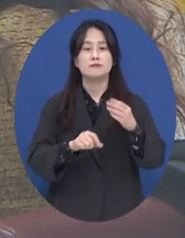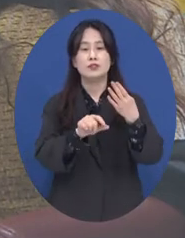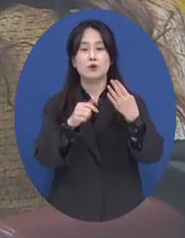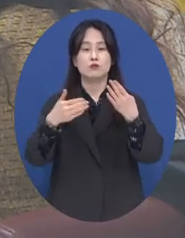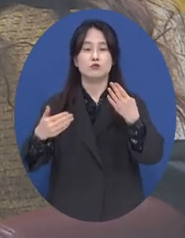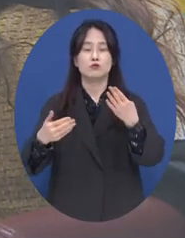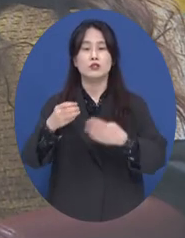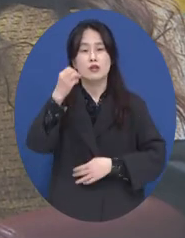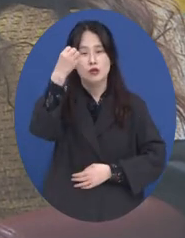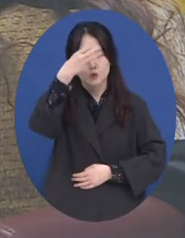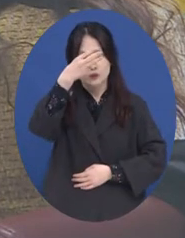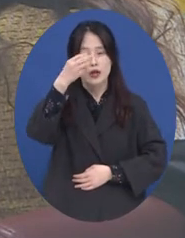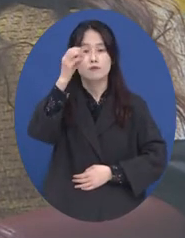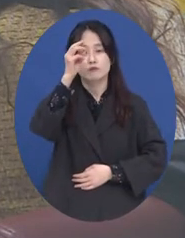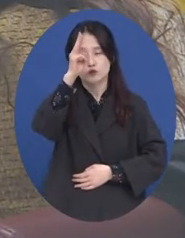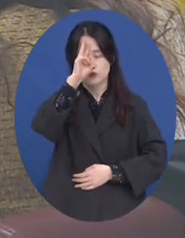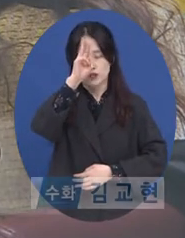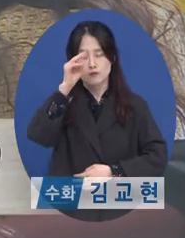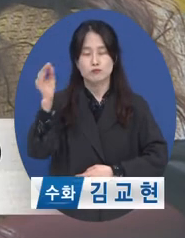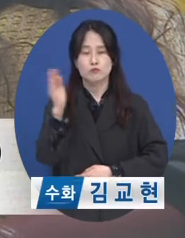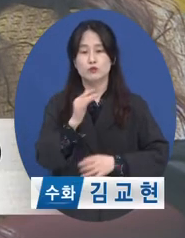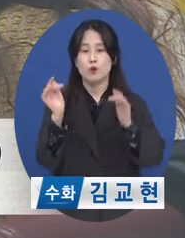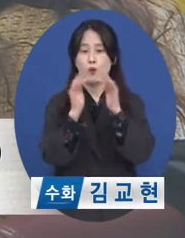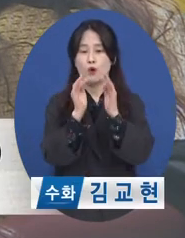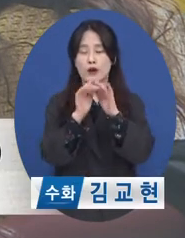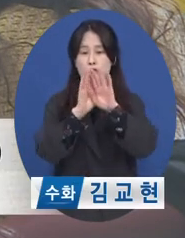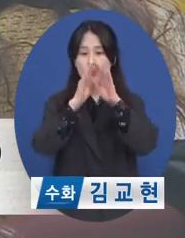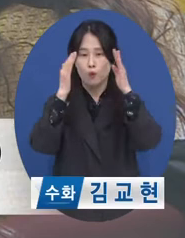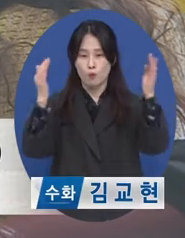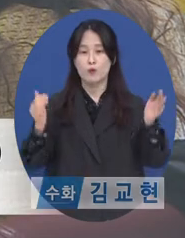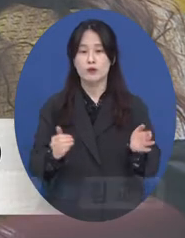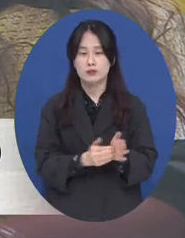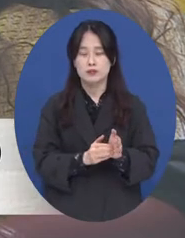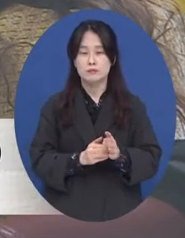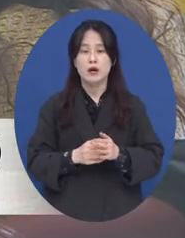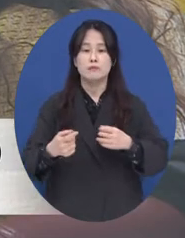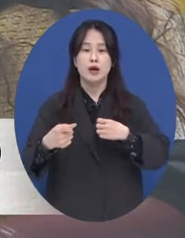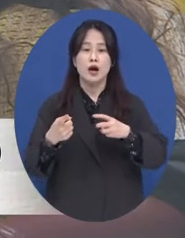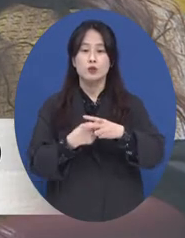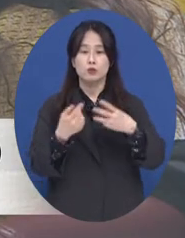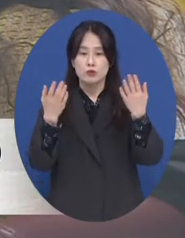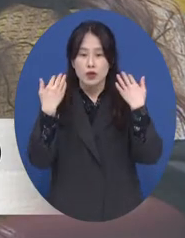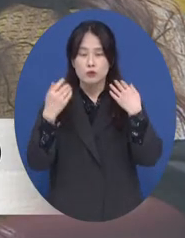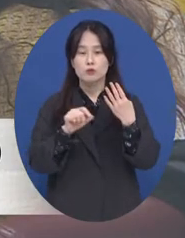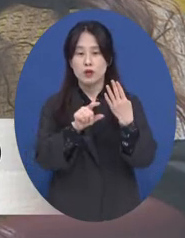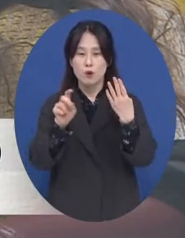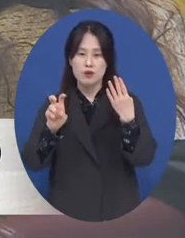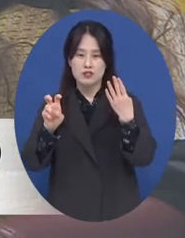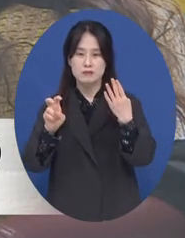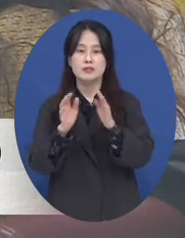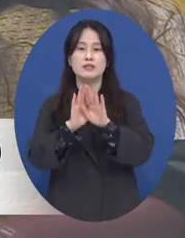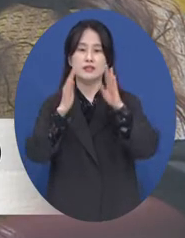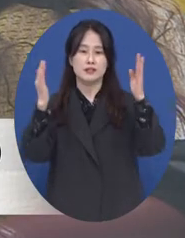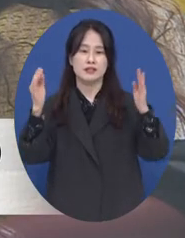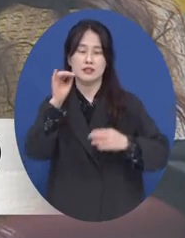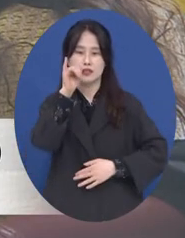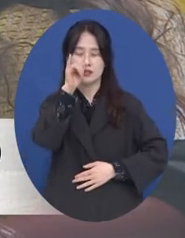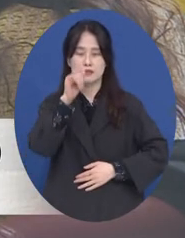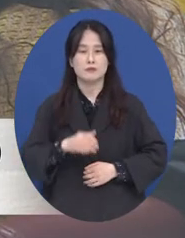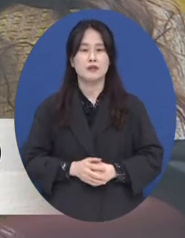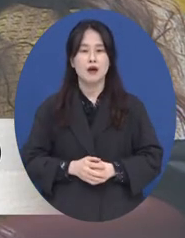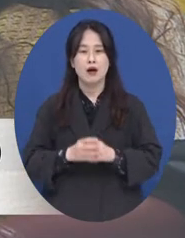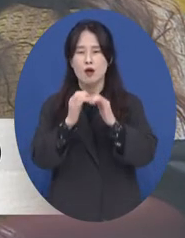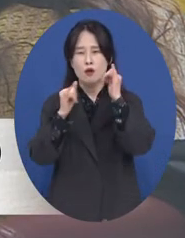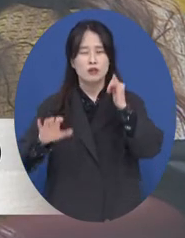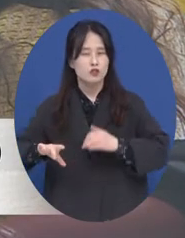9일 전국 고3과 중3부터 온라인으로 개학했는데요. 초등학교는 오는 20일에 개학을 앞두고 있습니다. 전례